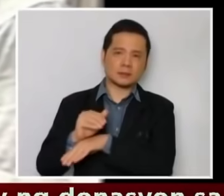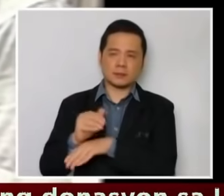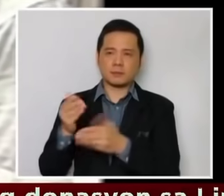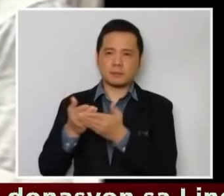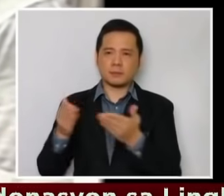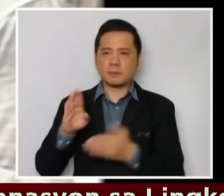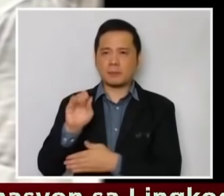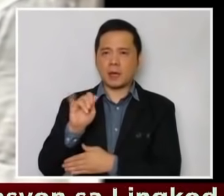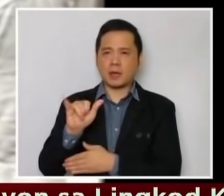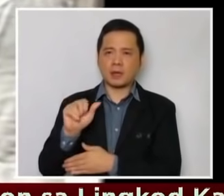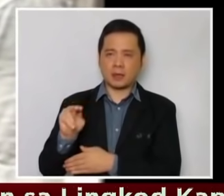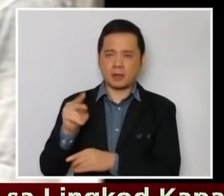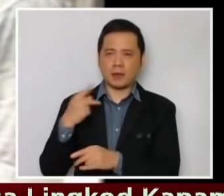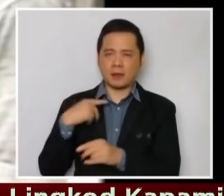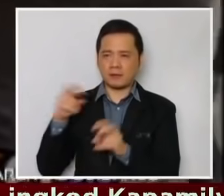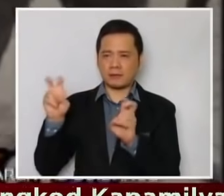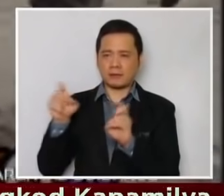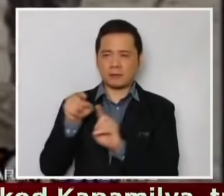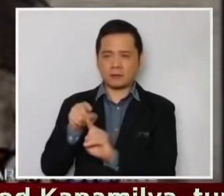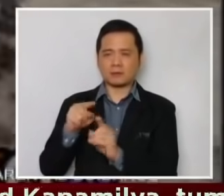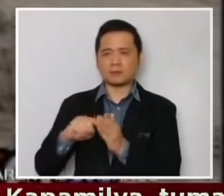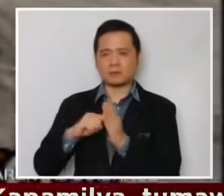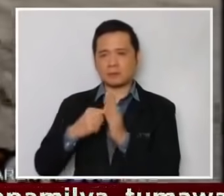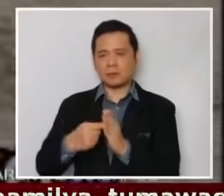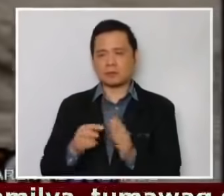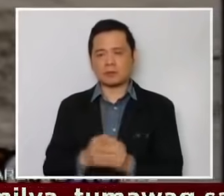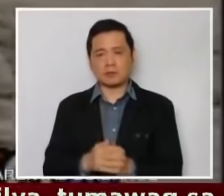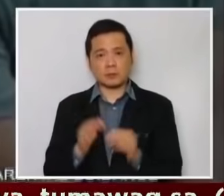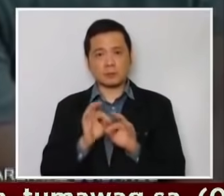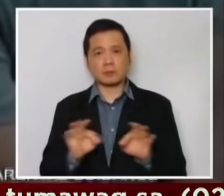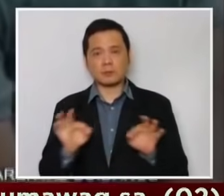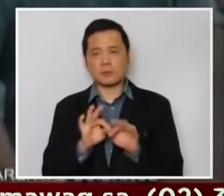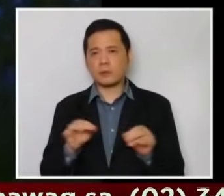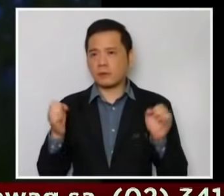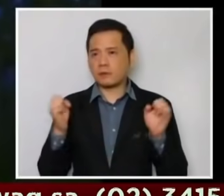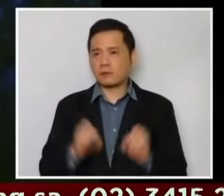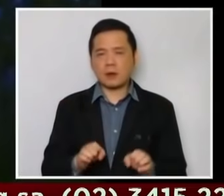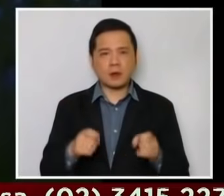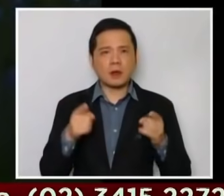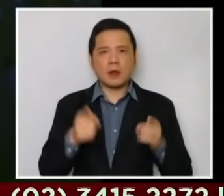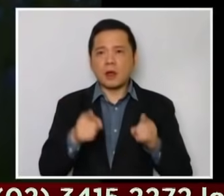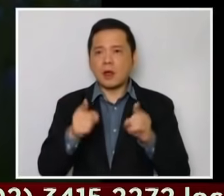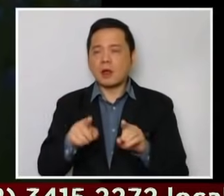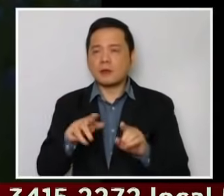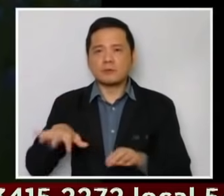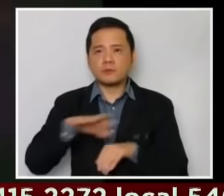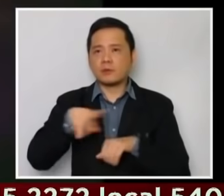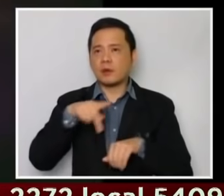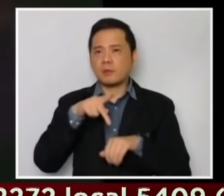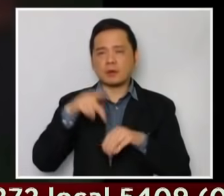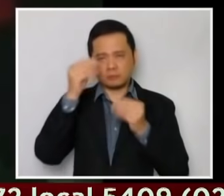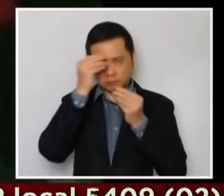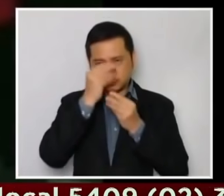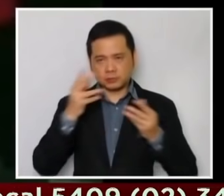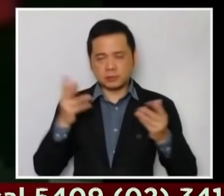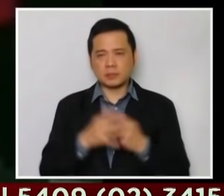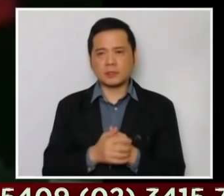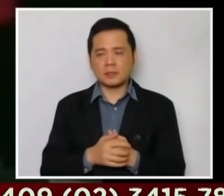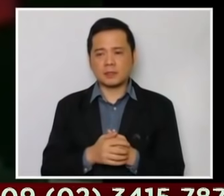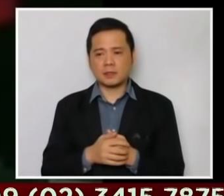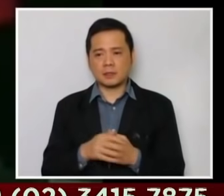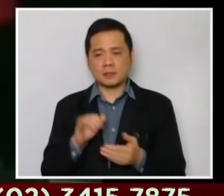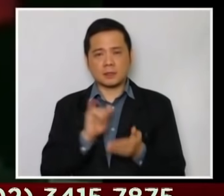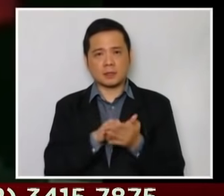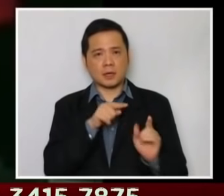sa pagkilatis nito sa mga mahalagang pangyayari sa lipunan at sa taunang produksyon nito ng